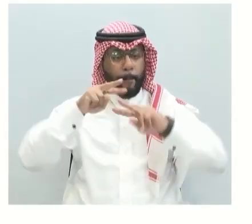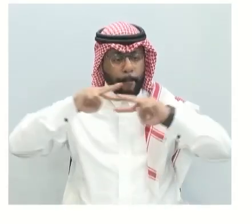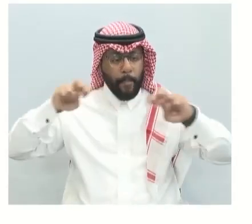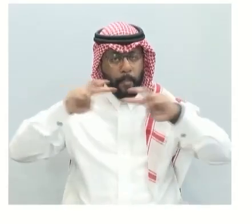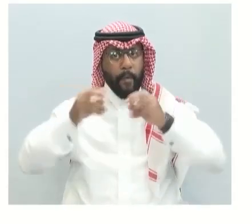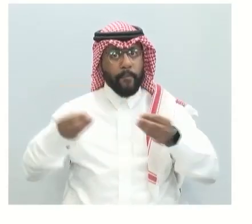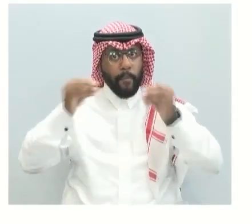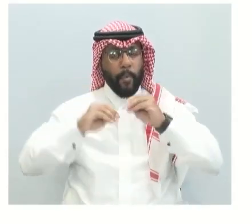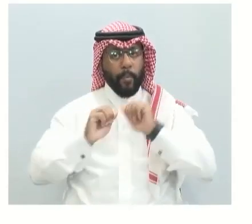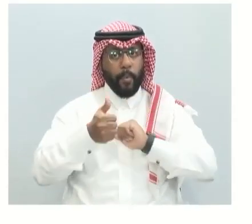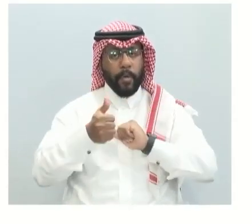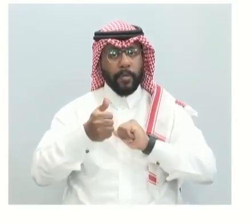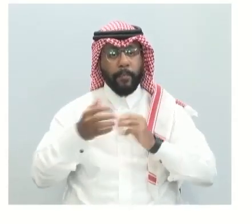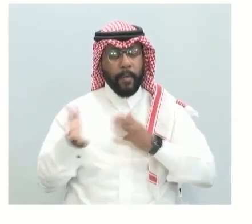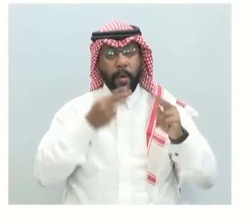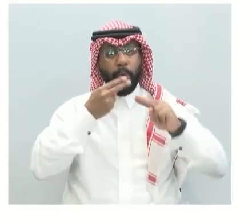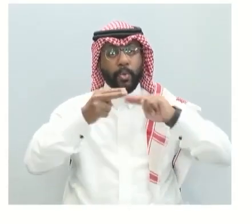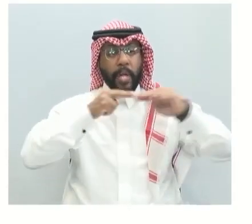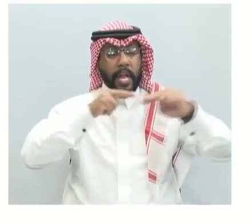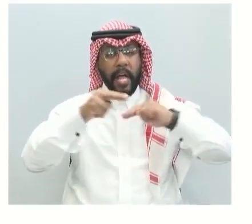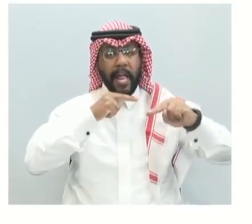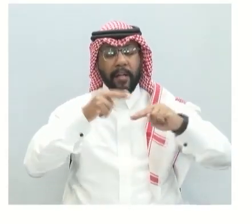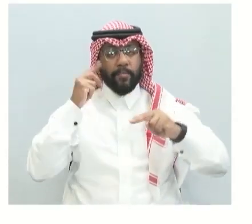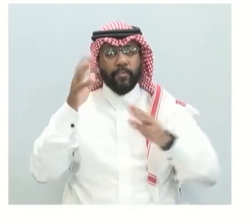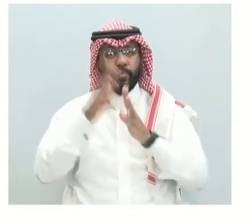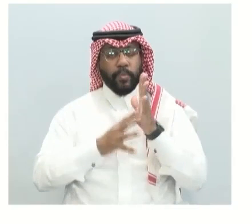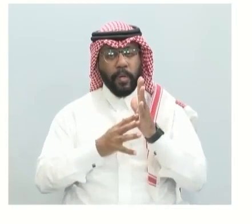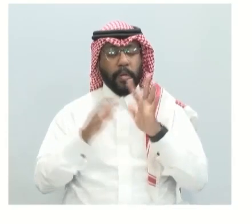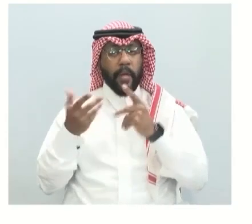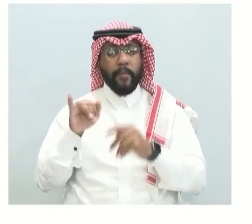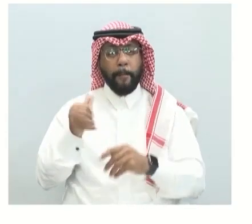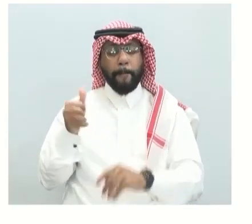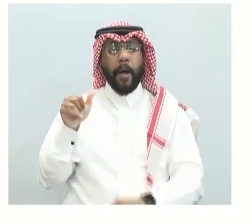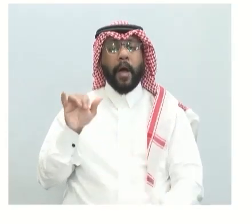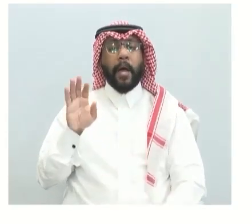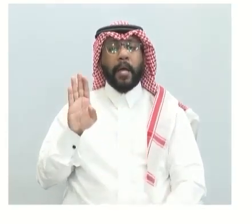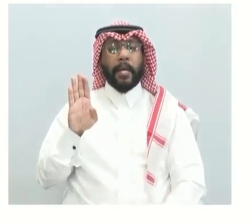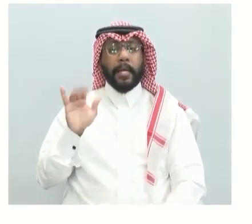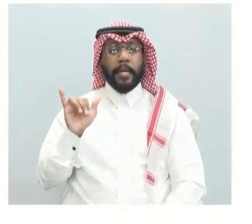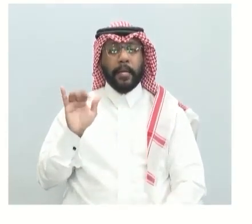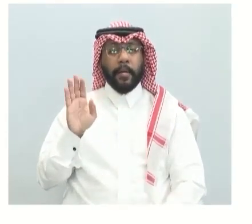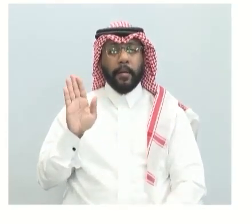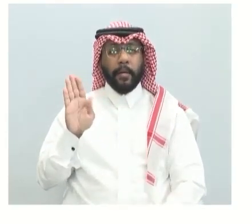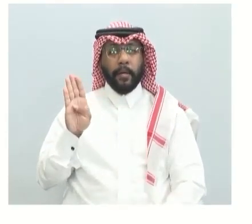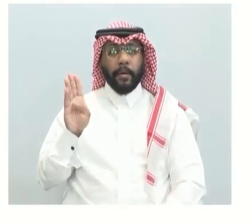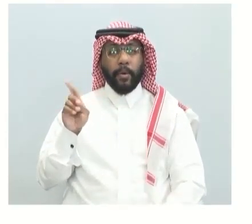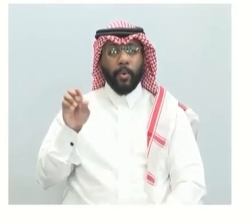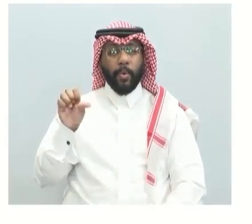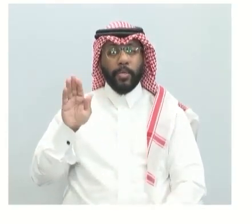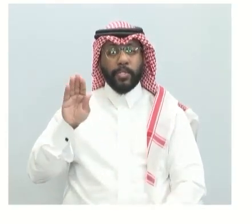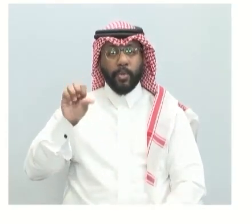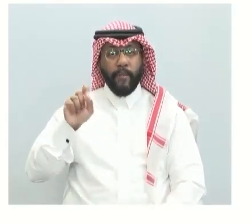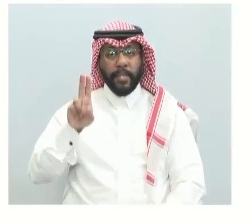وايضا راينا المحادثه باستخدام مايكروسوفت تيمز وكيف نقوم بمشاركه الملفات باستخدام الوان درايف واخيرا